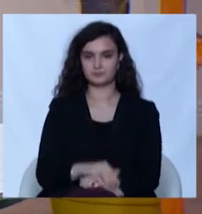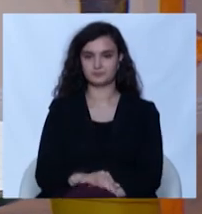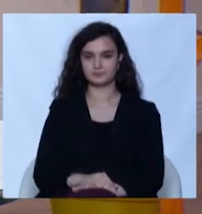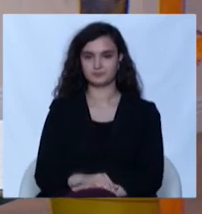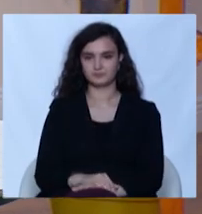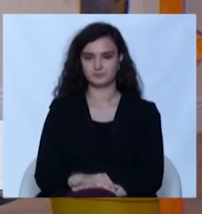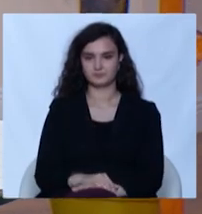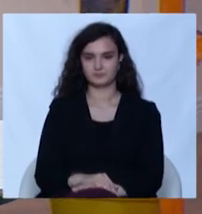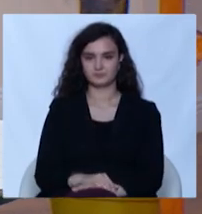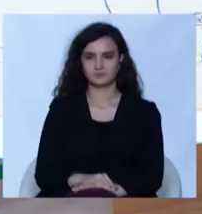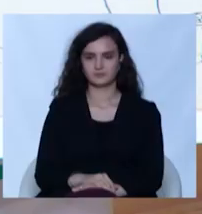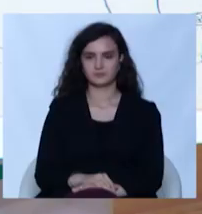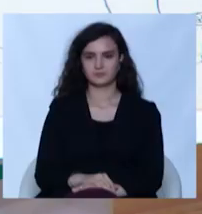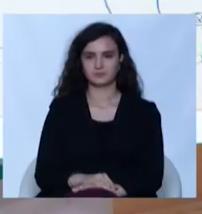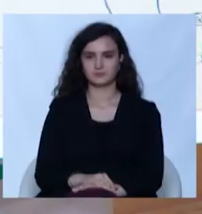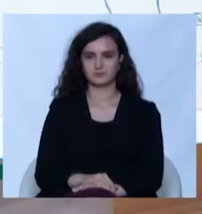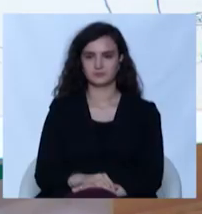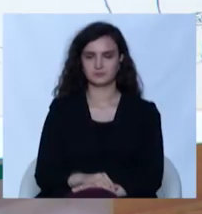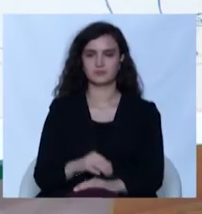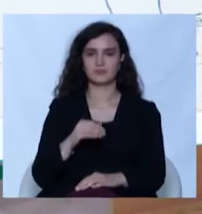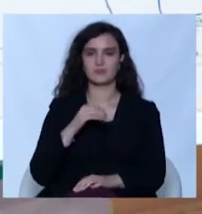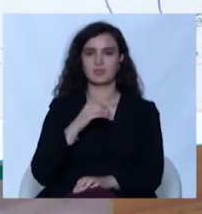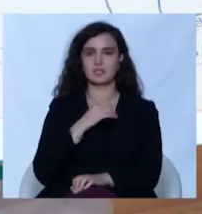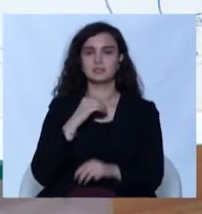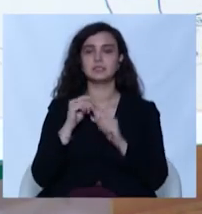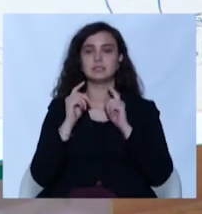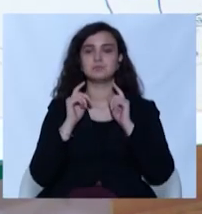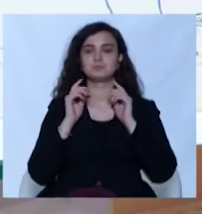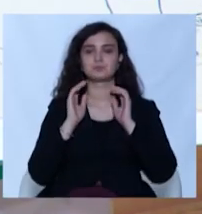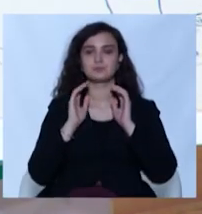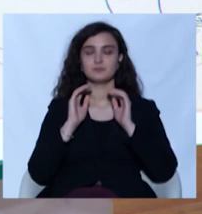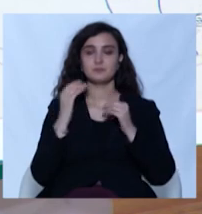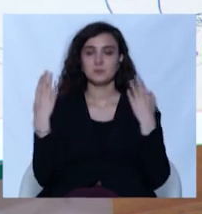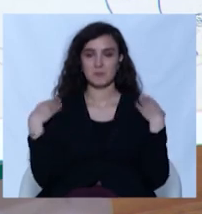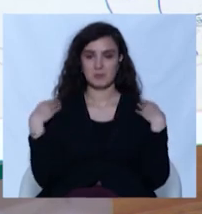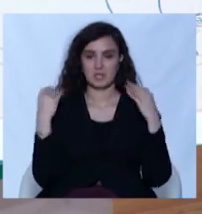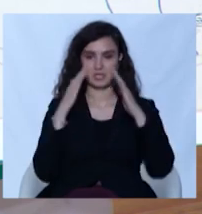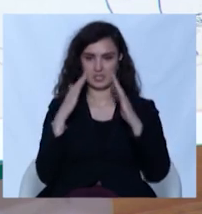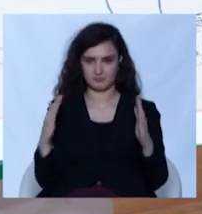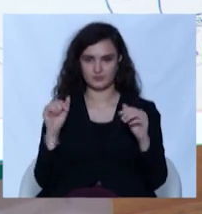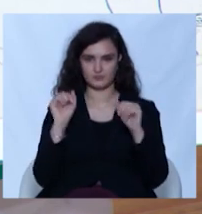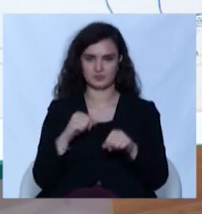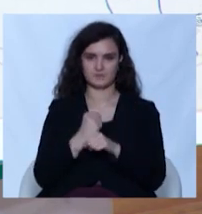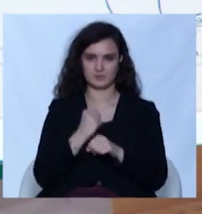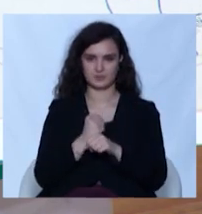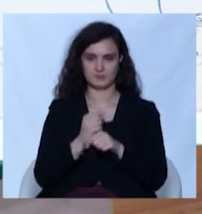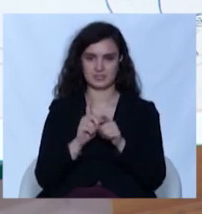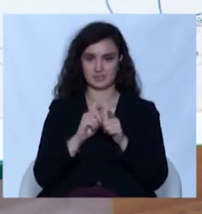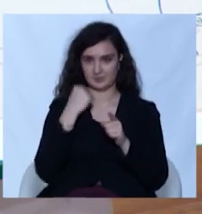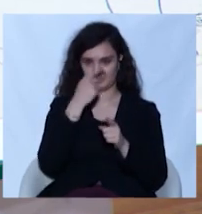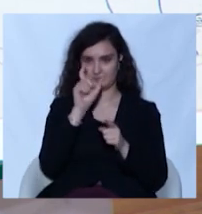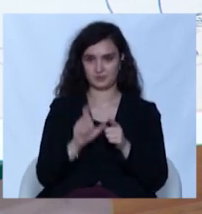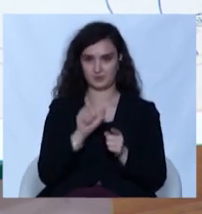გავუკეთებთ კისერს და მხრებს, მივიღებთ, შეგვიძლია არც კი გავუკეთოთ, აი ესეთ პორტრეტებს,